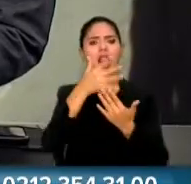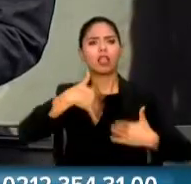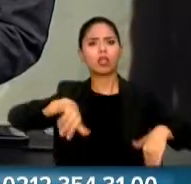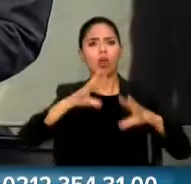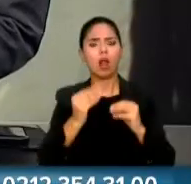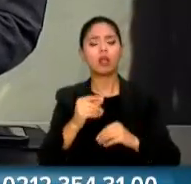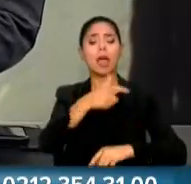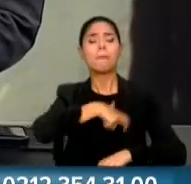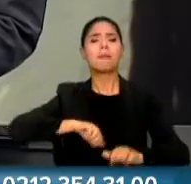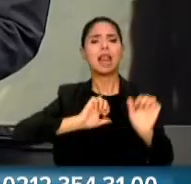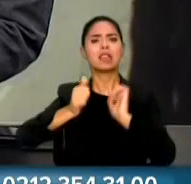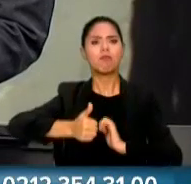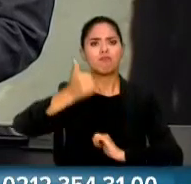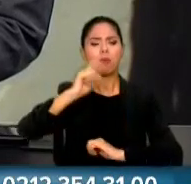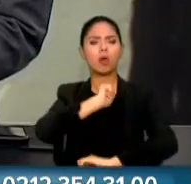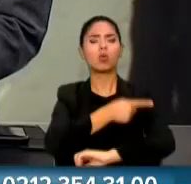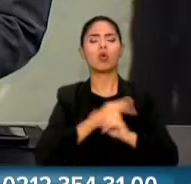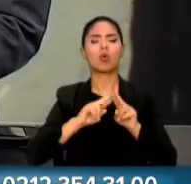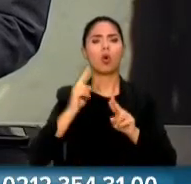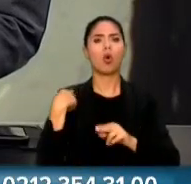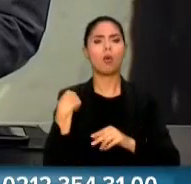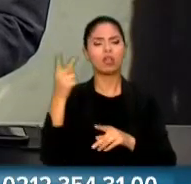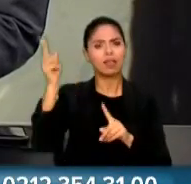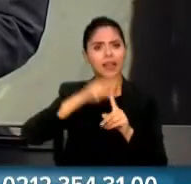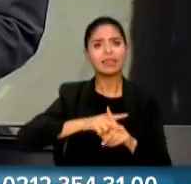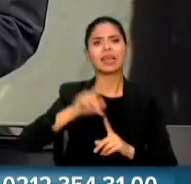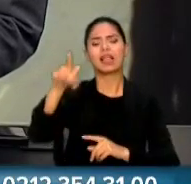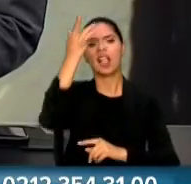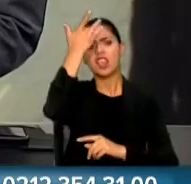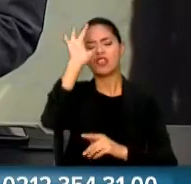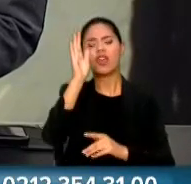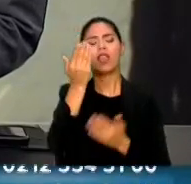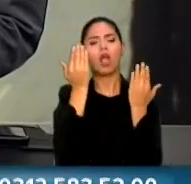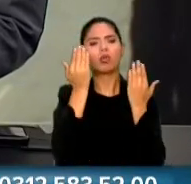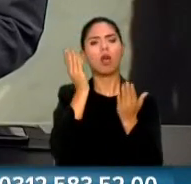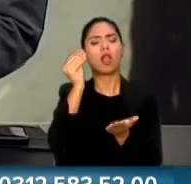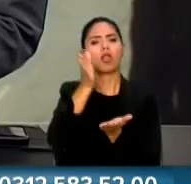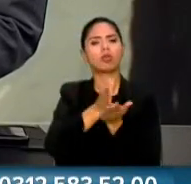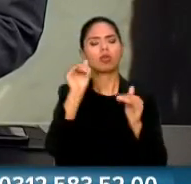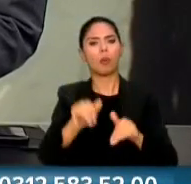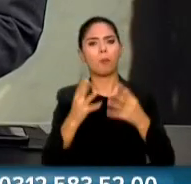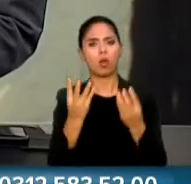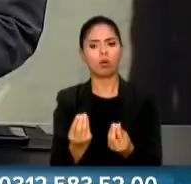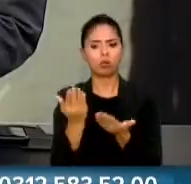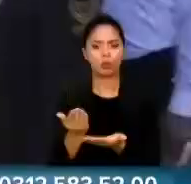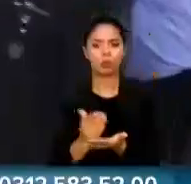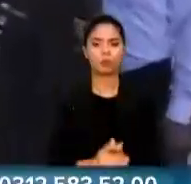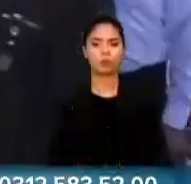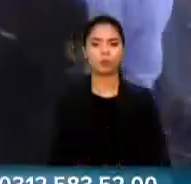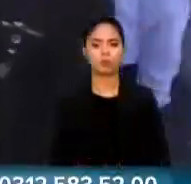Bakanı Hulusi Akar ve kuvvet komutanları katıldı. Tuğgeneral, şehit Tuğgeneral dualarla toprağa verildi.